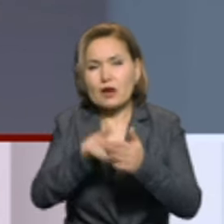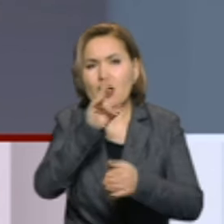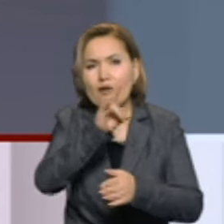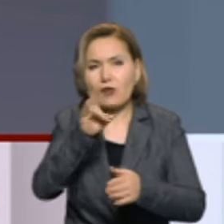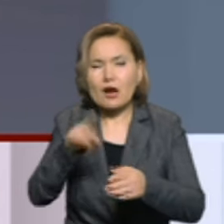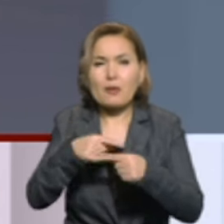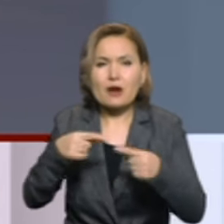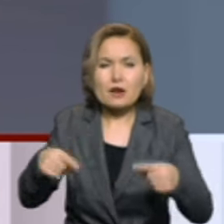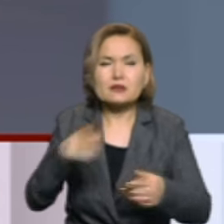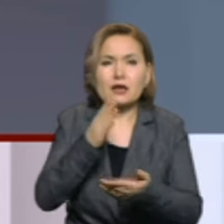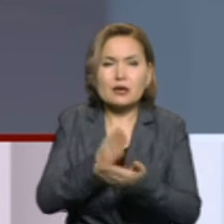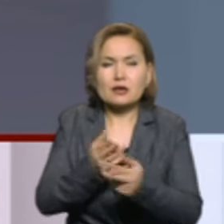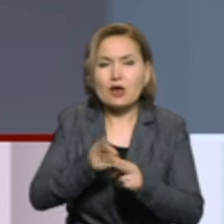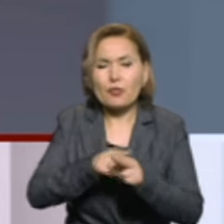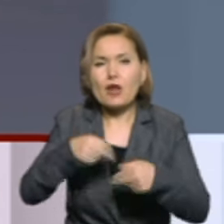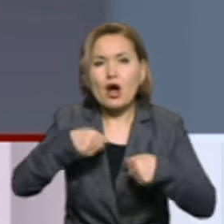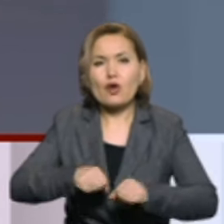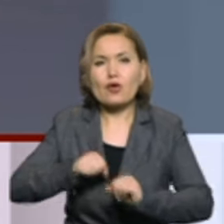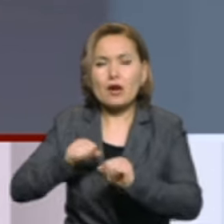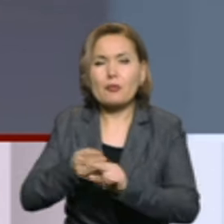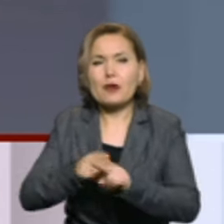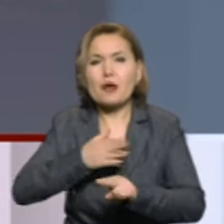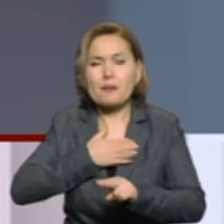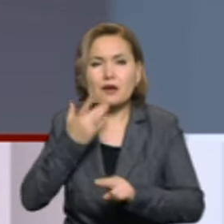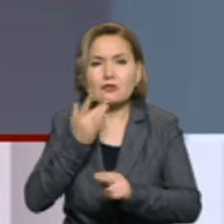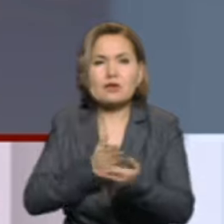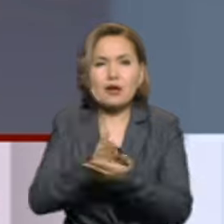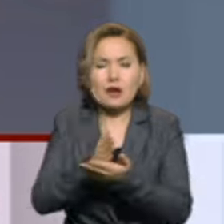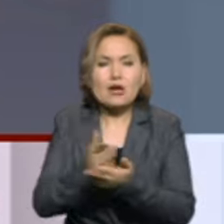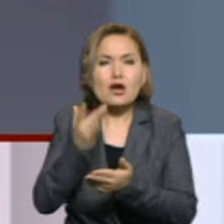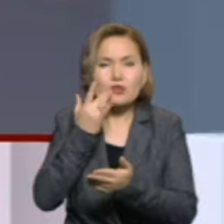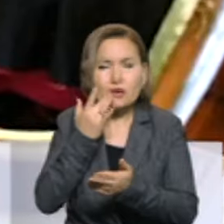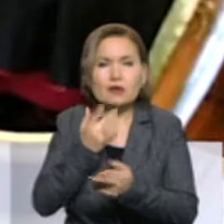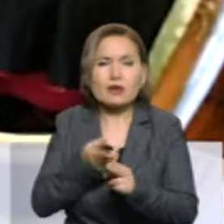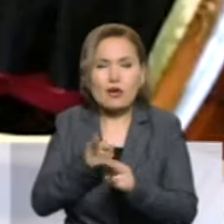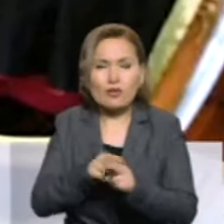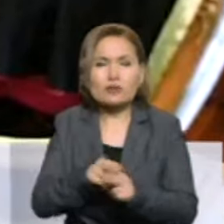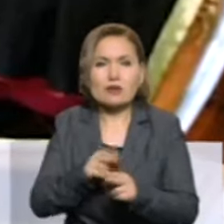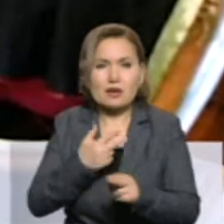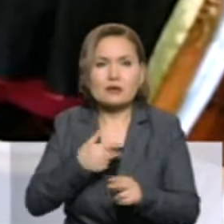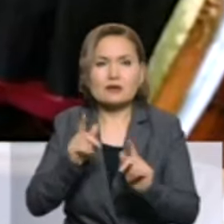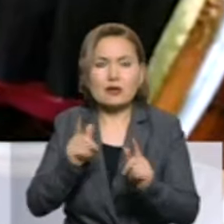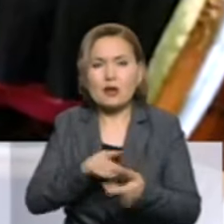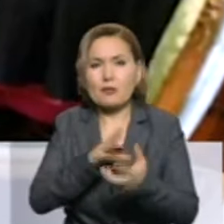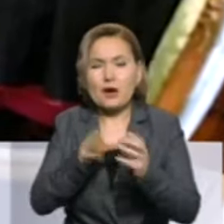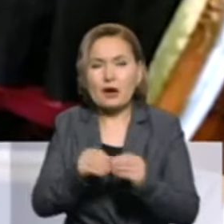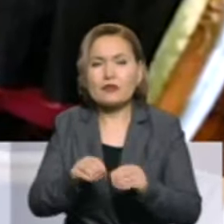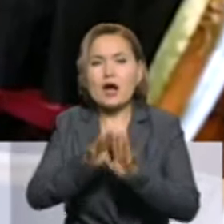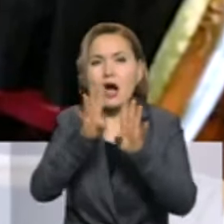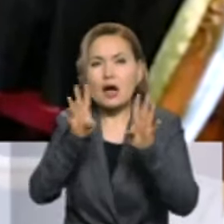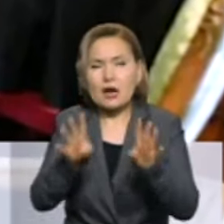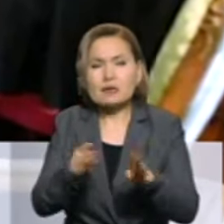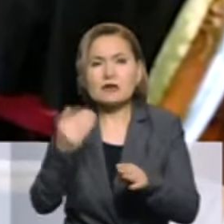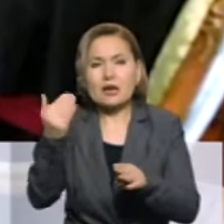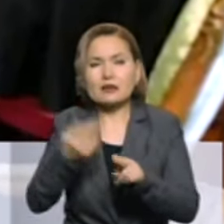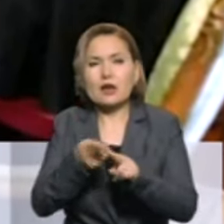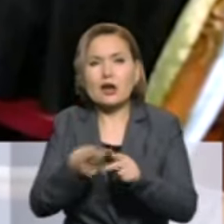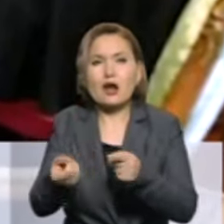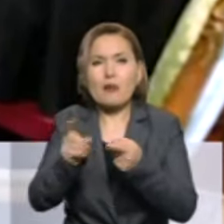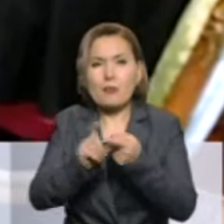Діни сенім бостандығы құқығын қорғау менің саяси бағдарымның ажырамас бөлігі. Бұдан соң президент қасиетті тақтың мемлекеттермен